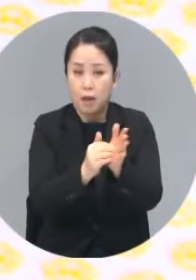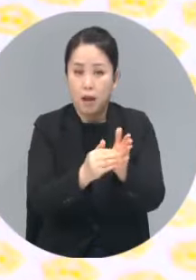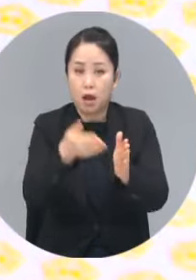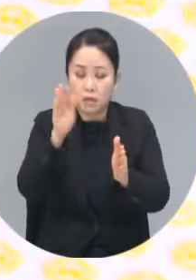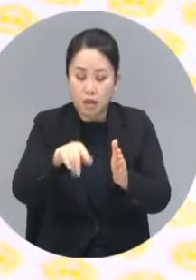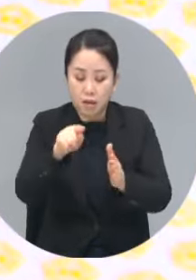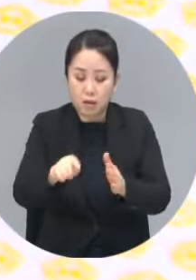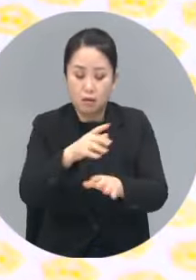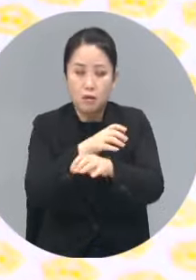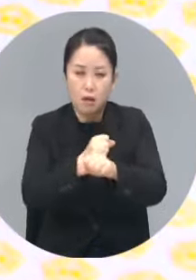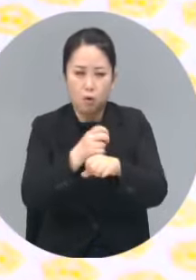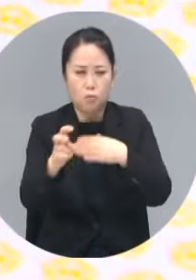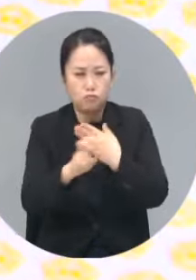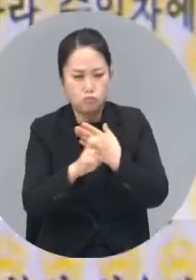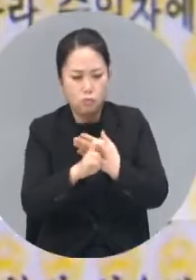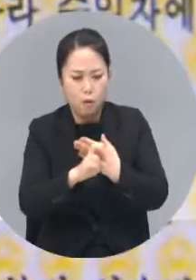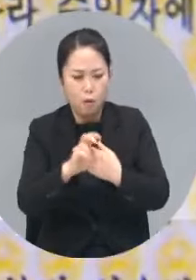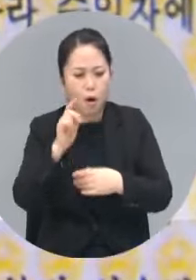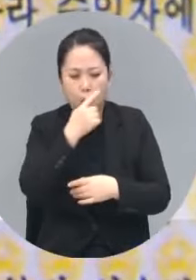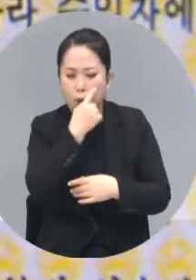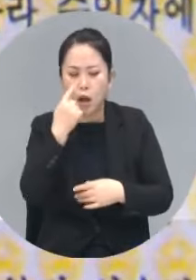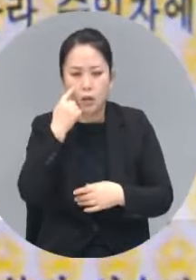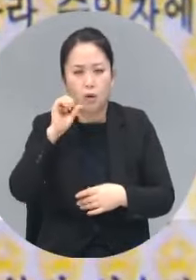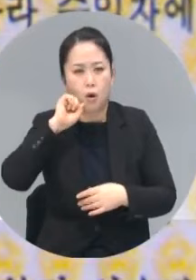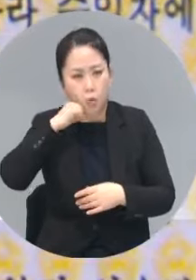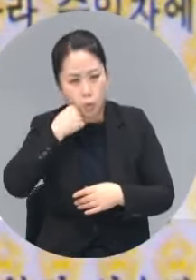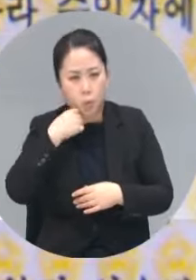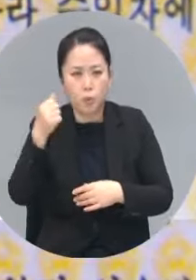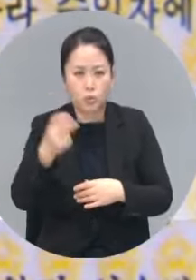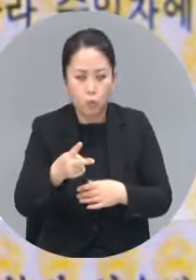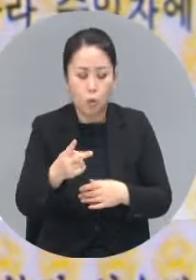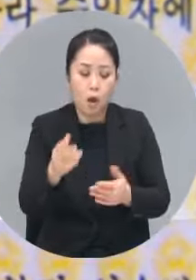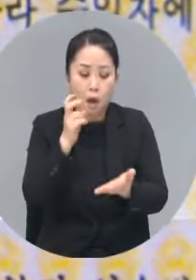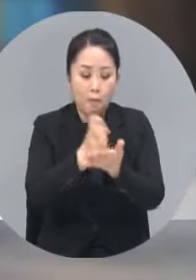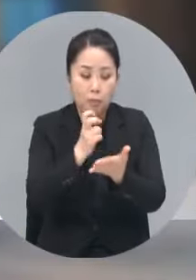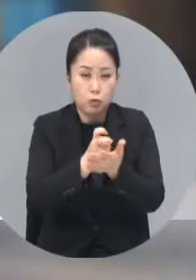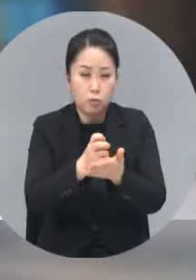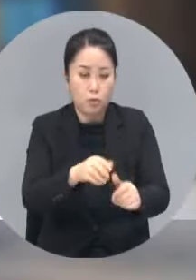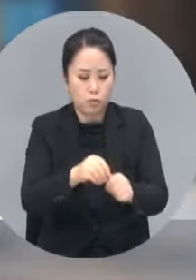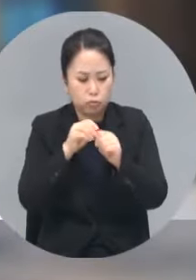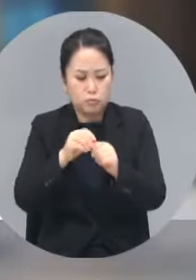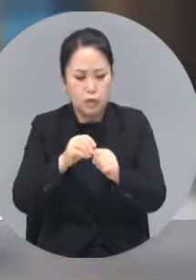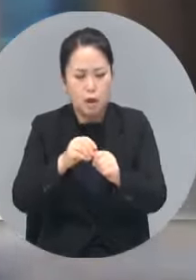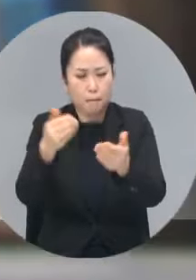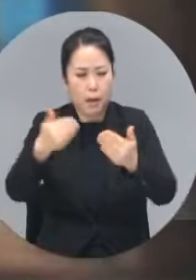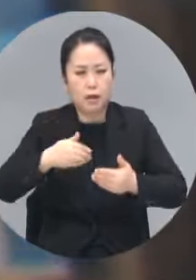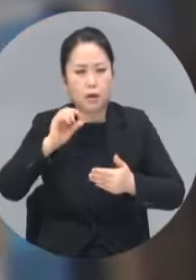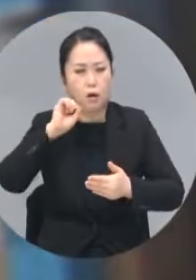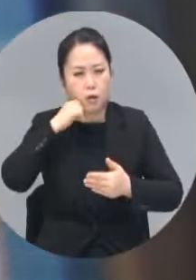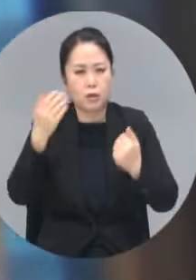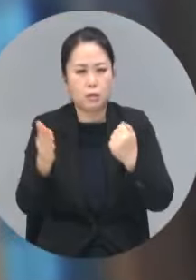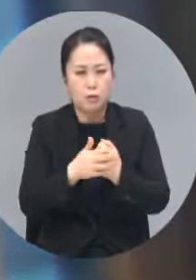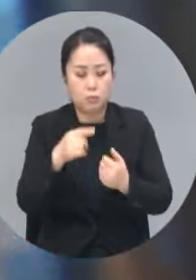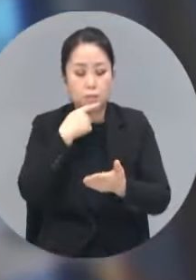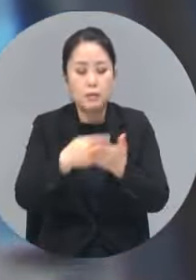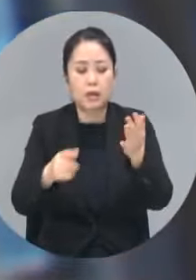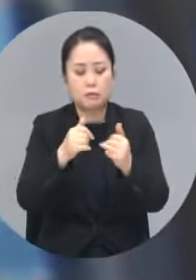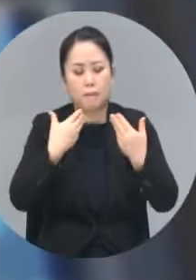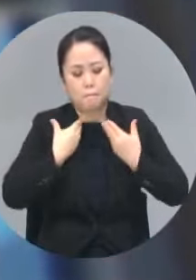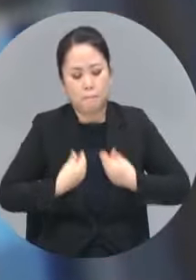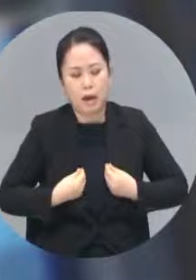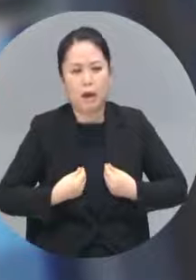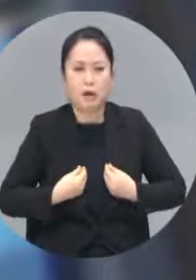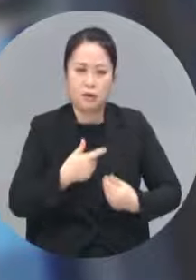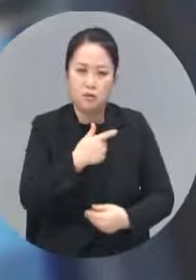어려운 데다가 법의 사각지대로 구제 받기도 힘들어 피해자들은 더욱 절망하고 있습니다 조민의 기자가